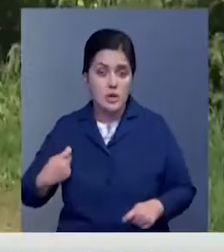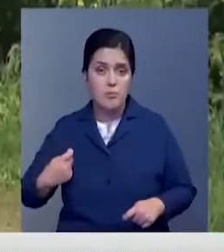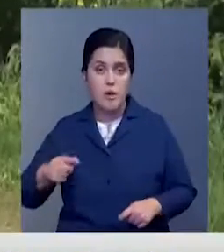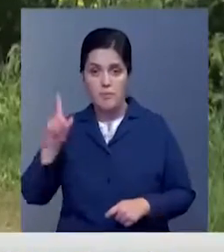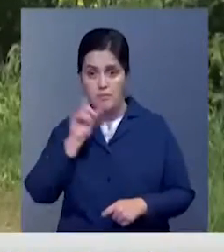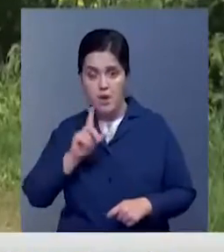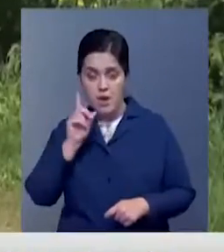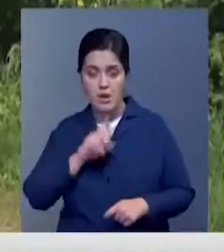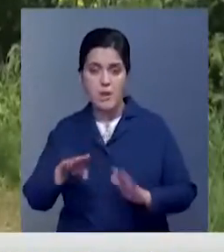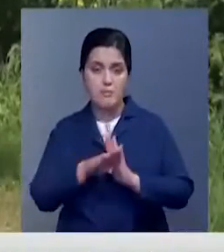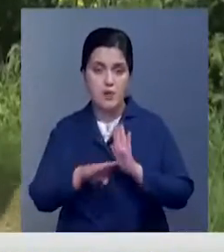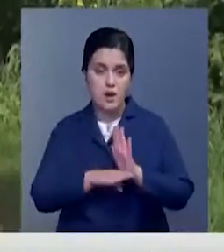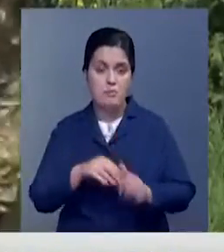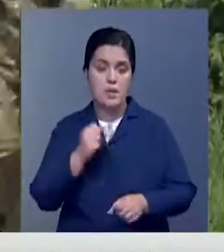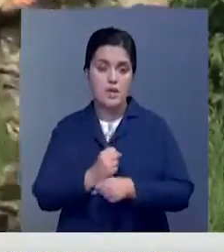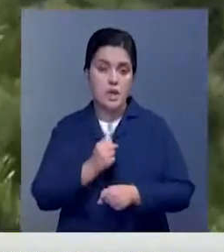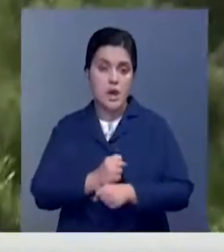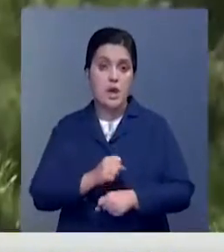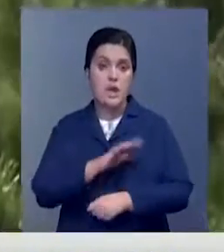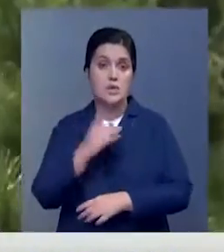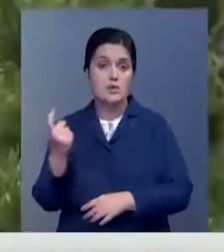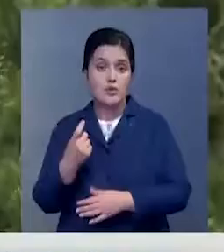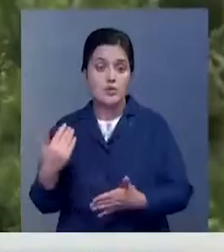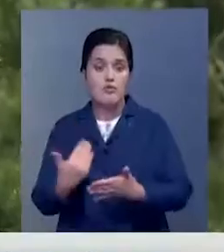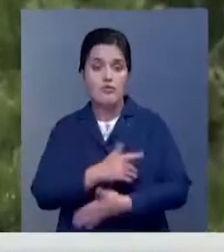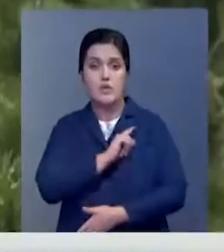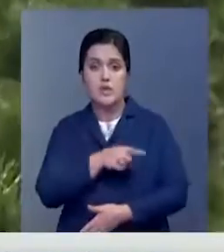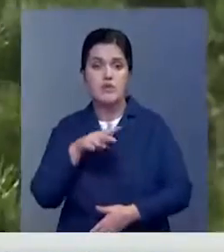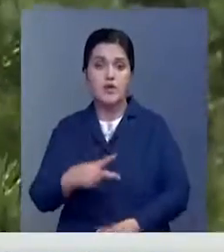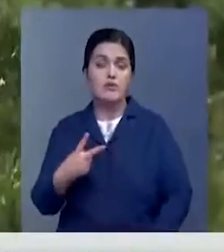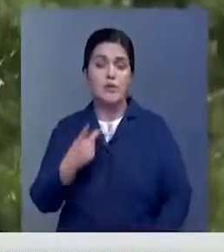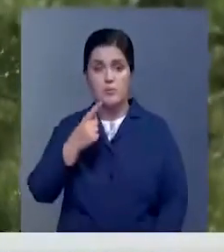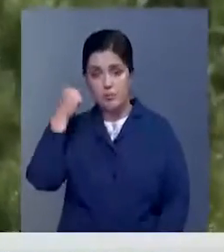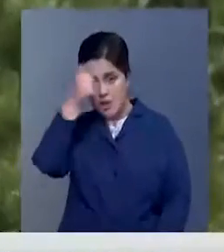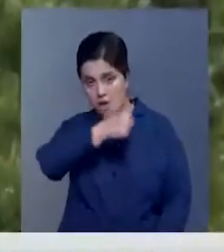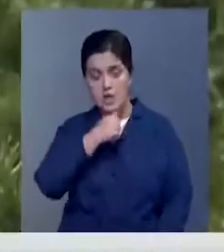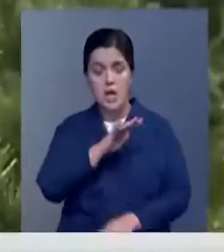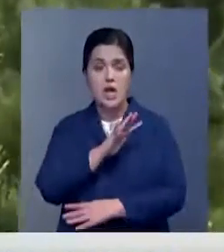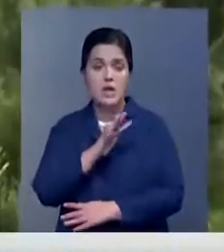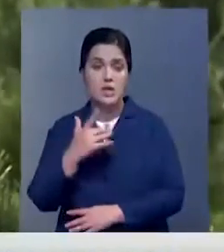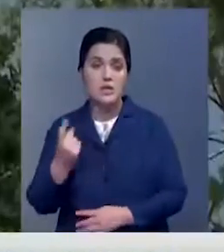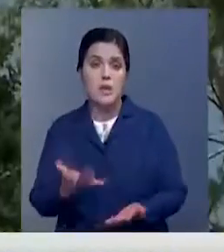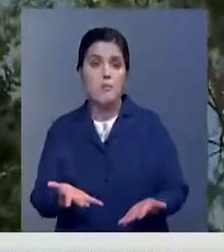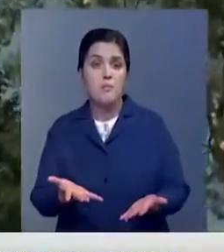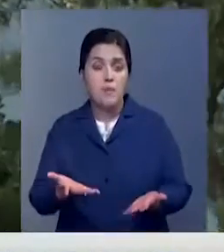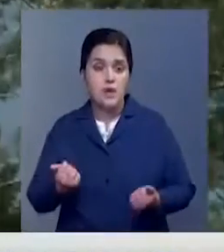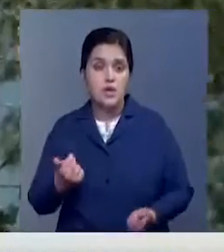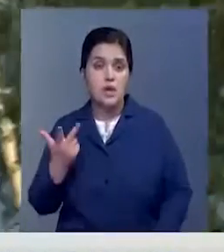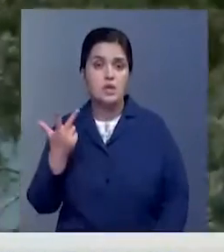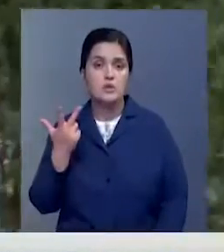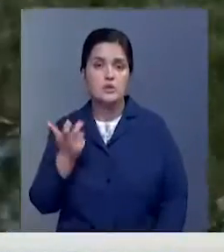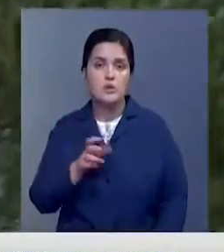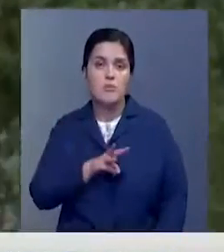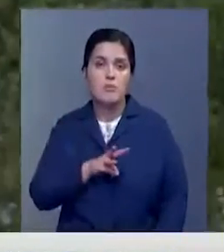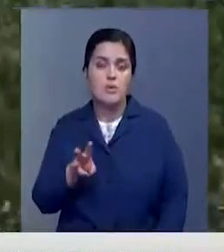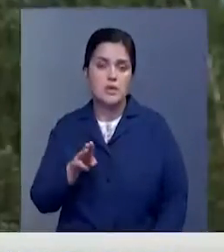А вот лесхозы вновь набирают силу. В 2021 году лесничество Восточного Казахстана получит свыше 300 миллионов